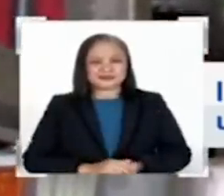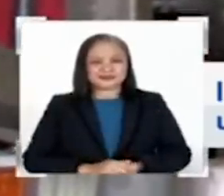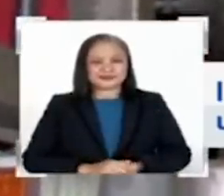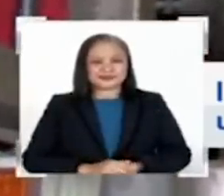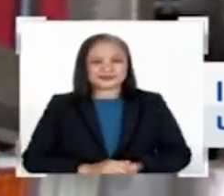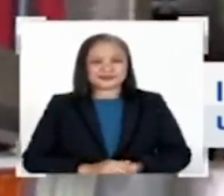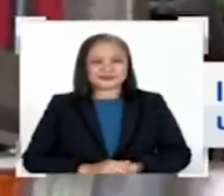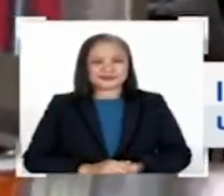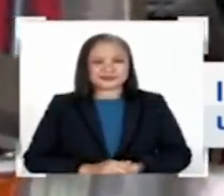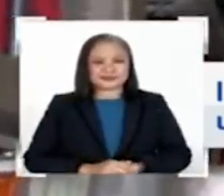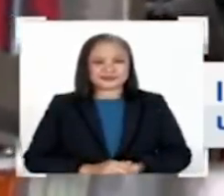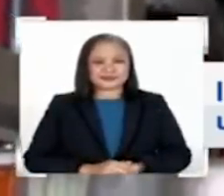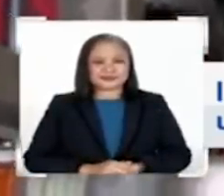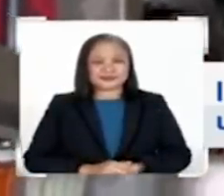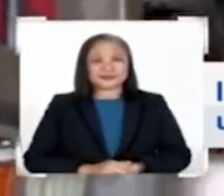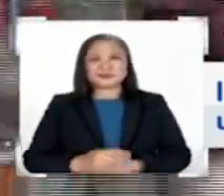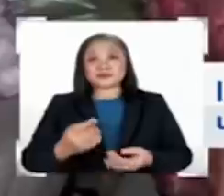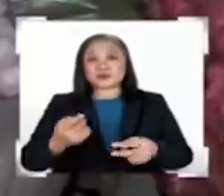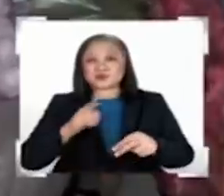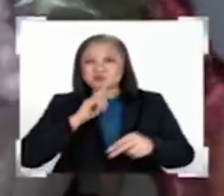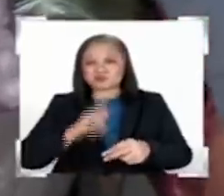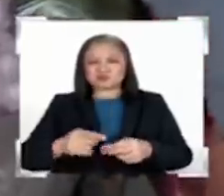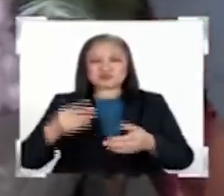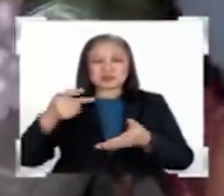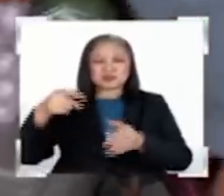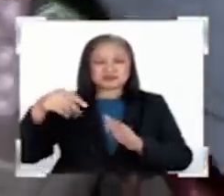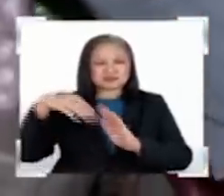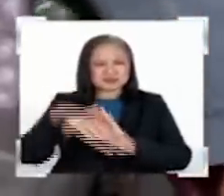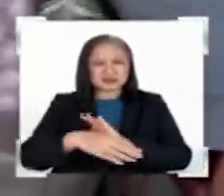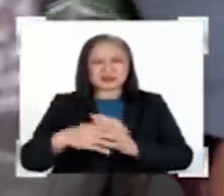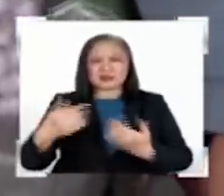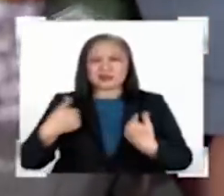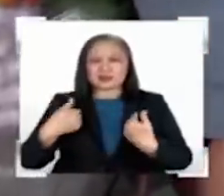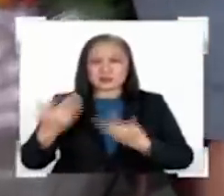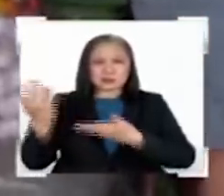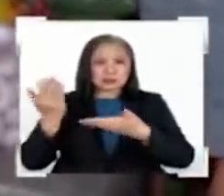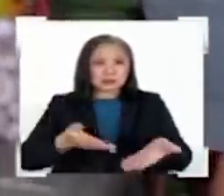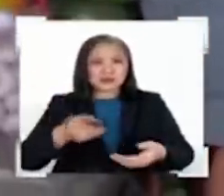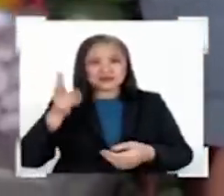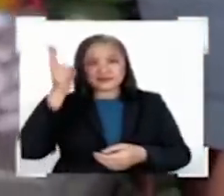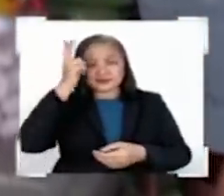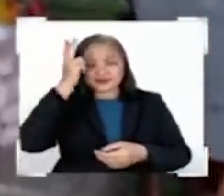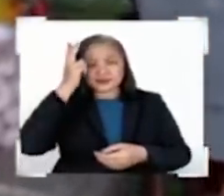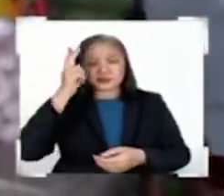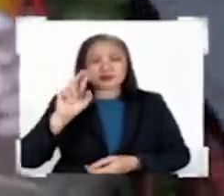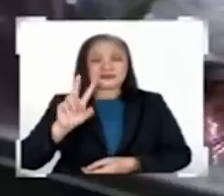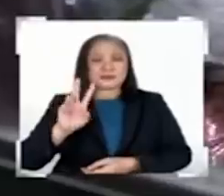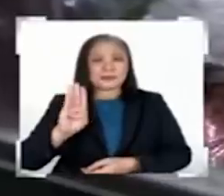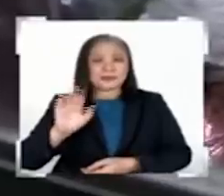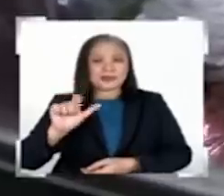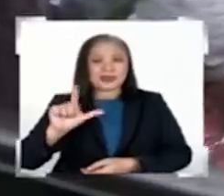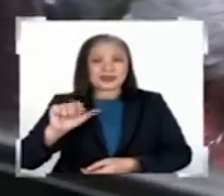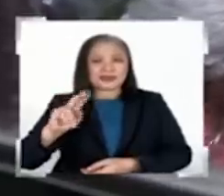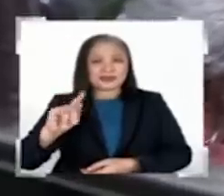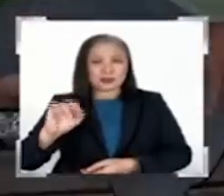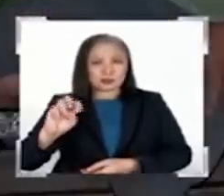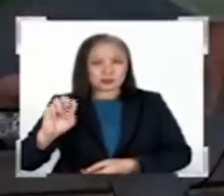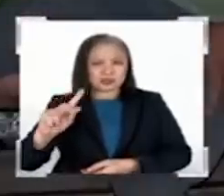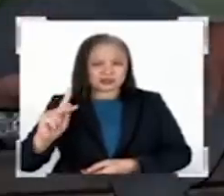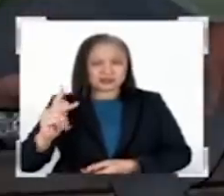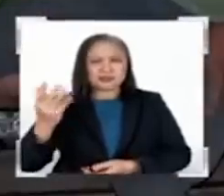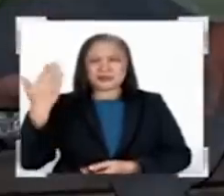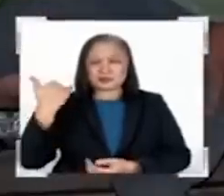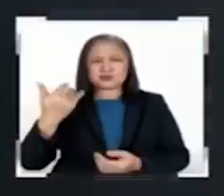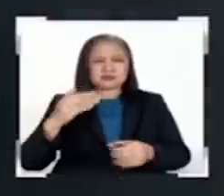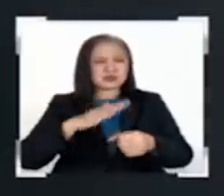Talo rin sa pagmahal ng produktong petrolyo ang mga nagbabagsak ng gulay sa Balintawak. Si Mang Auro, kasha raw noon ng 300 pesos para sa biyahe